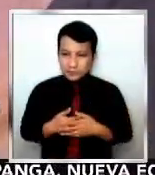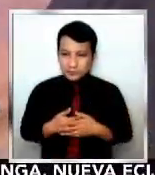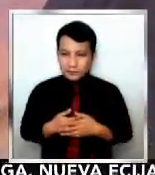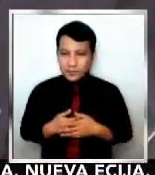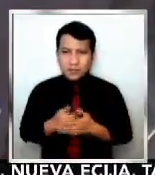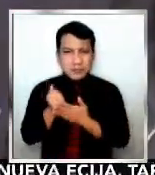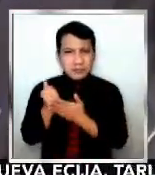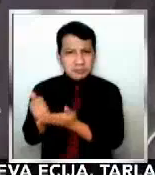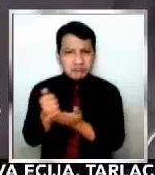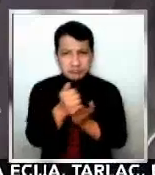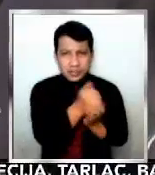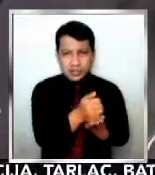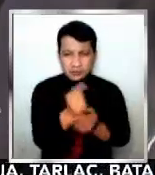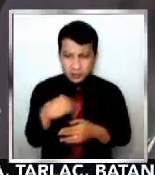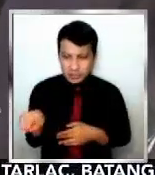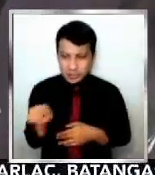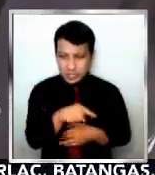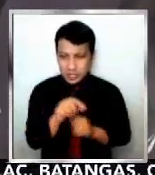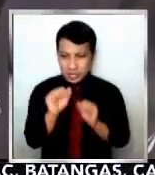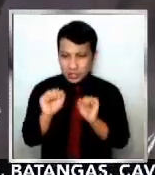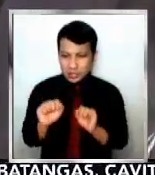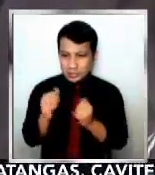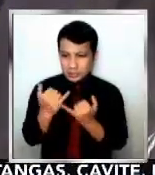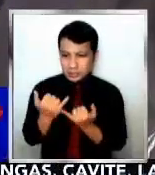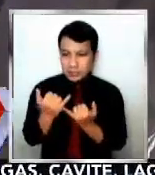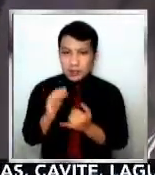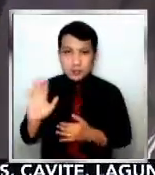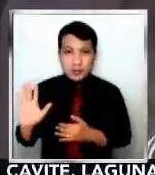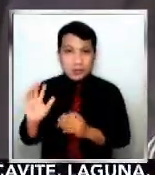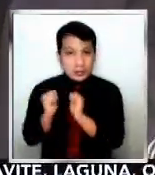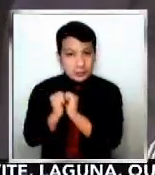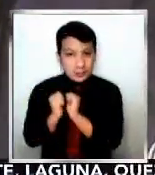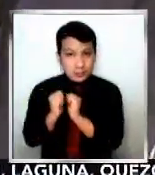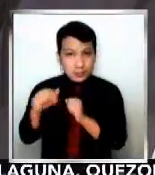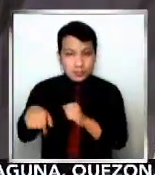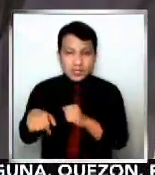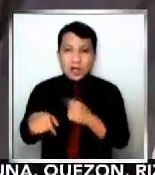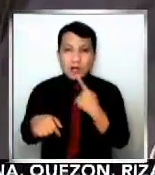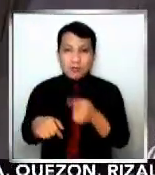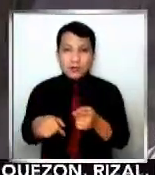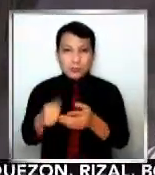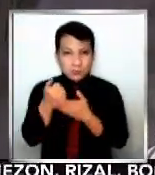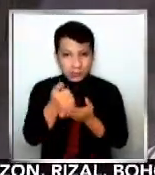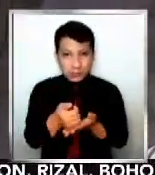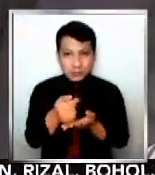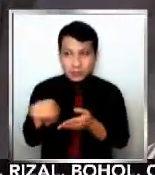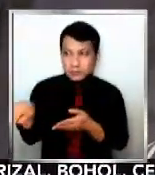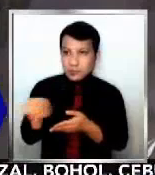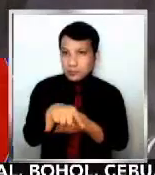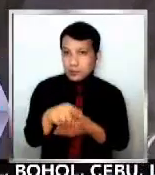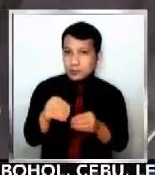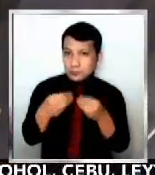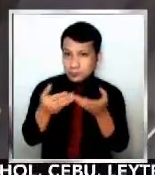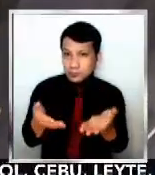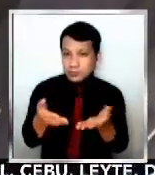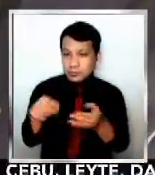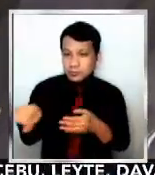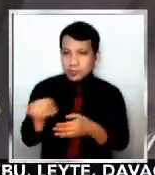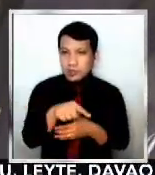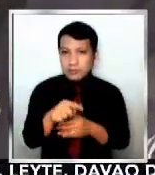ma'am, yung mga kasamahan po namin sa Tawes Min, ma'am, para makapag-provide kami, makapag-produce kami, ma'am,